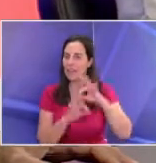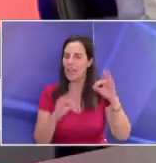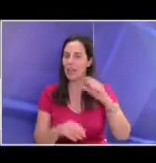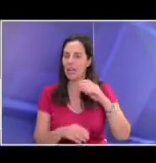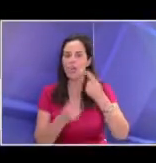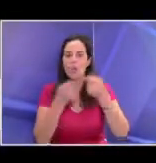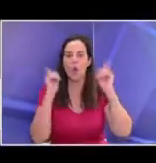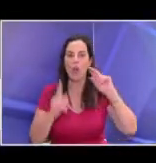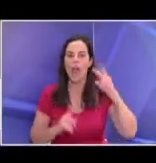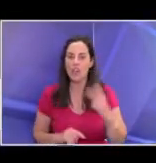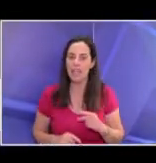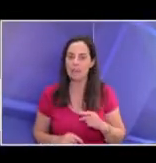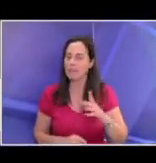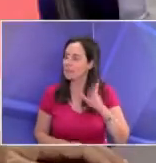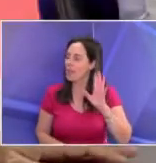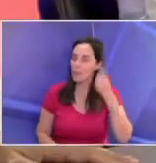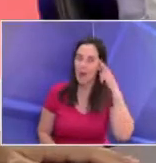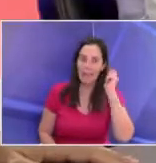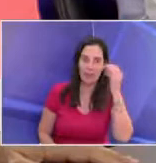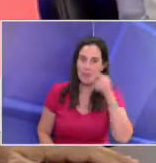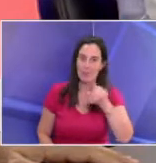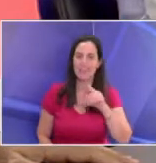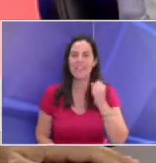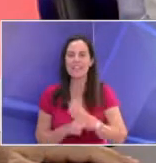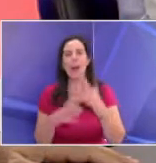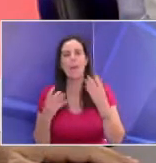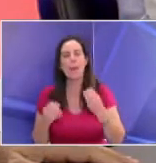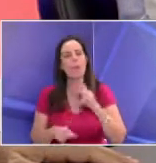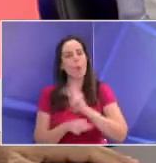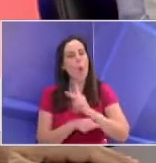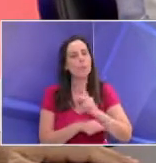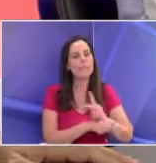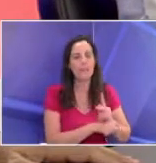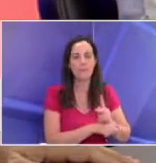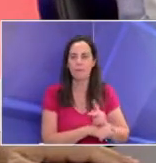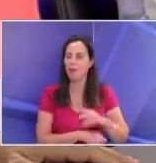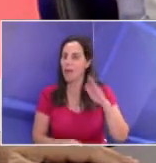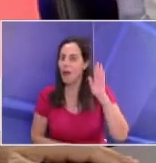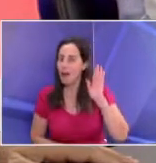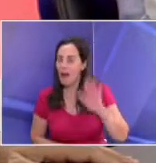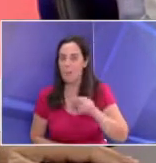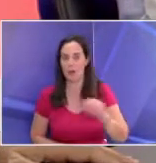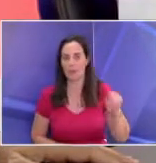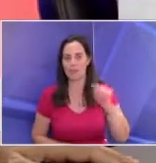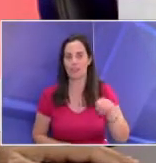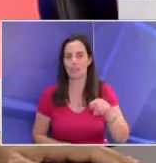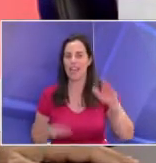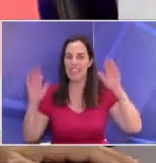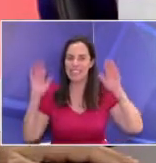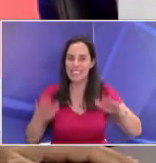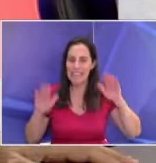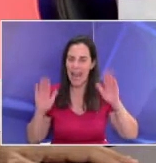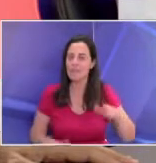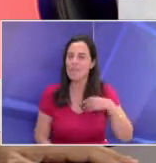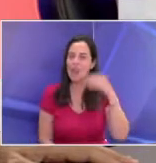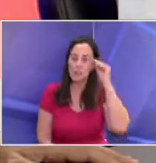דוקטורט שני. זה היה חכם מאוד ללמוד מדעי המדינה. אז עשיתי המון המון המון קורסים, גם בנושא הזה של אסלאם,